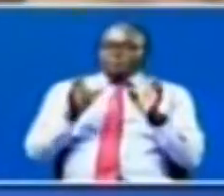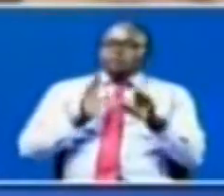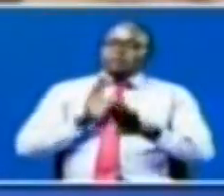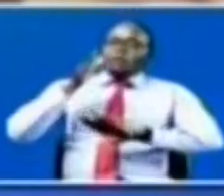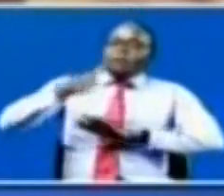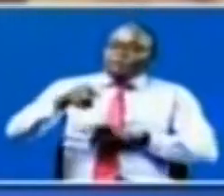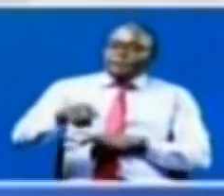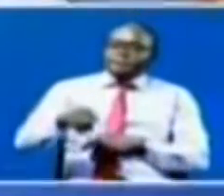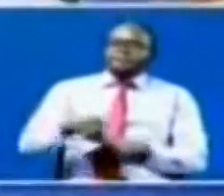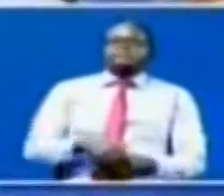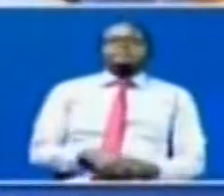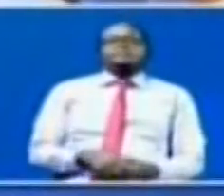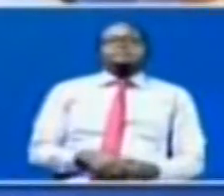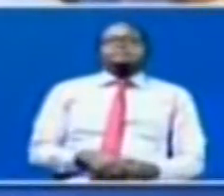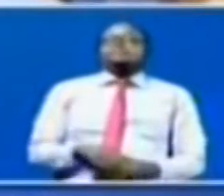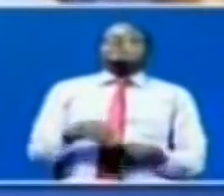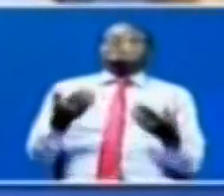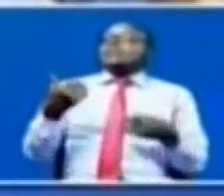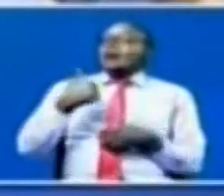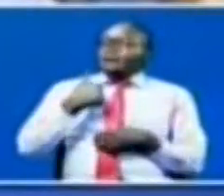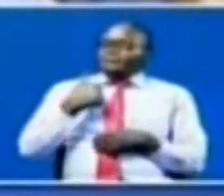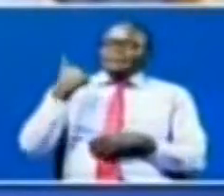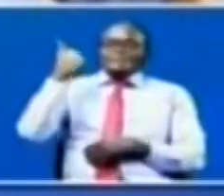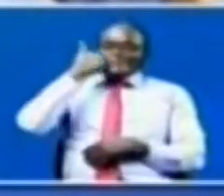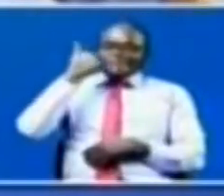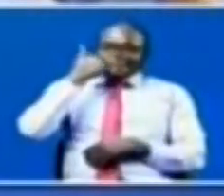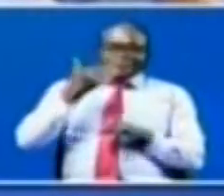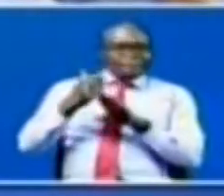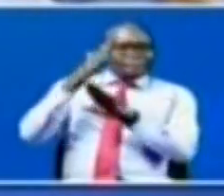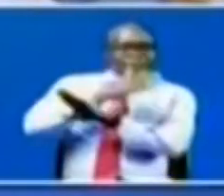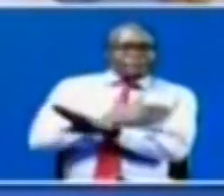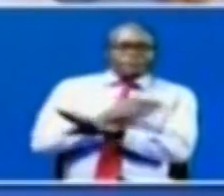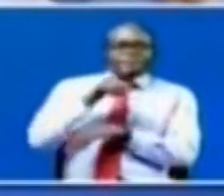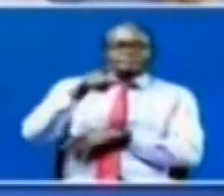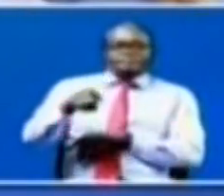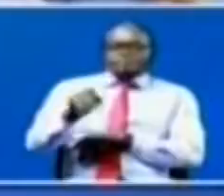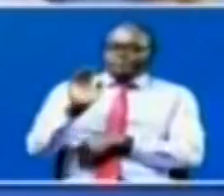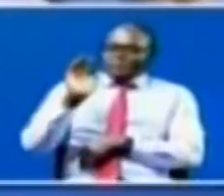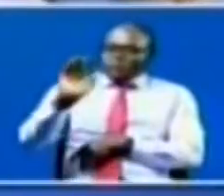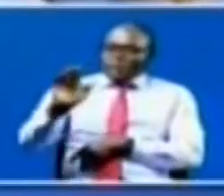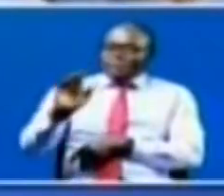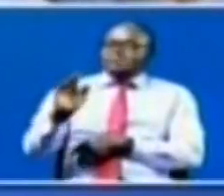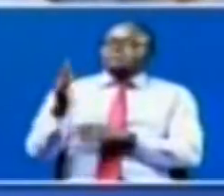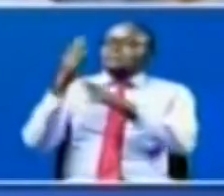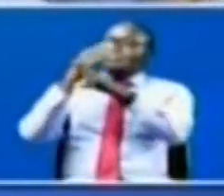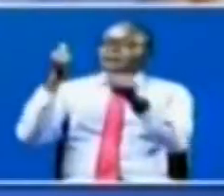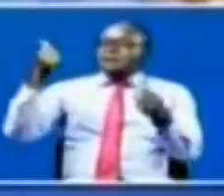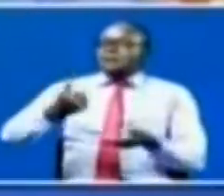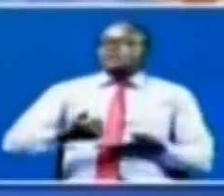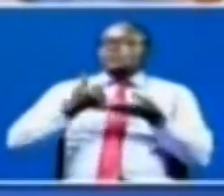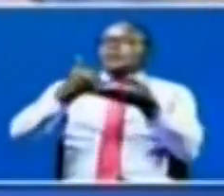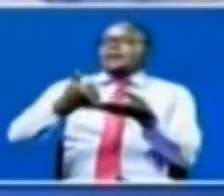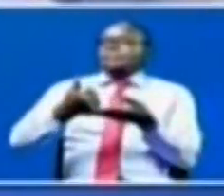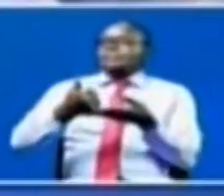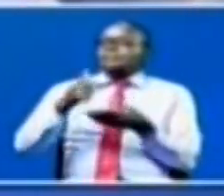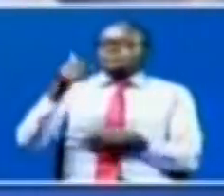Dennis Wachira revealed that he suffers from a medical condition, forcing him to seek the president's attention. Hiyo